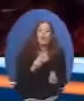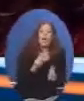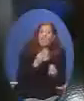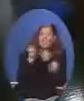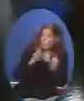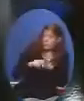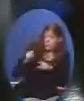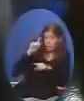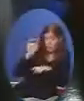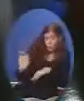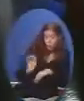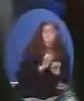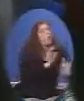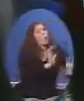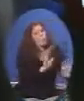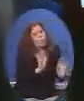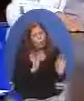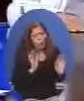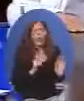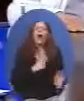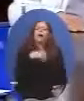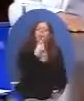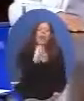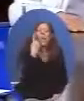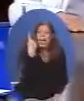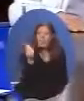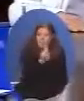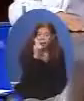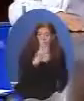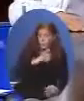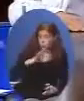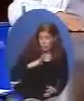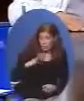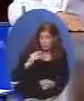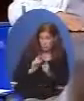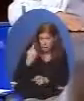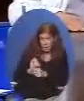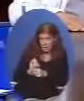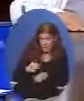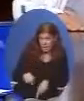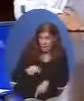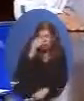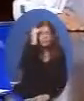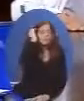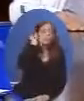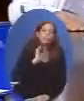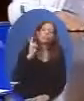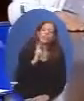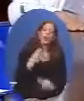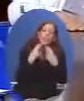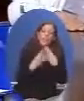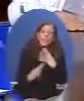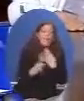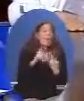שקוף. אז אתה מצטרף אליו? לא, ממש לא. על מה אתה אומר? אני אומר, אחד הדברים המסוכנים במה שנעשה כאן, זה שזה עלול להתנקם לא רק